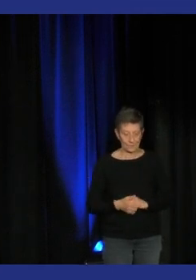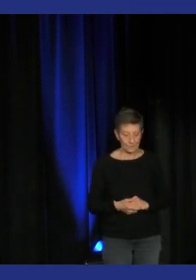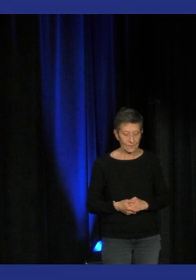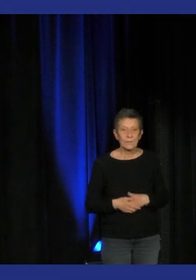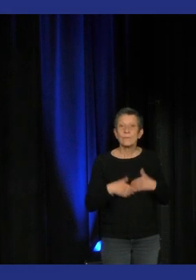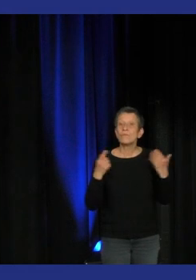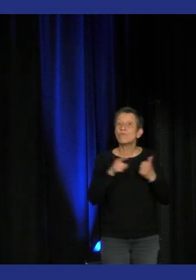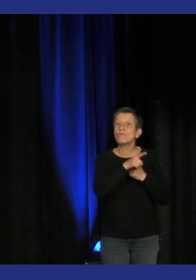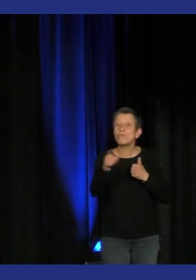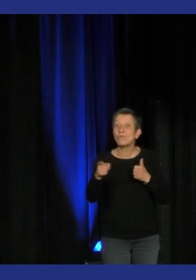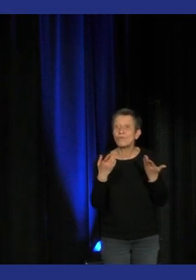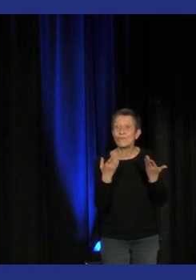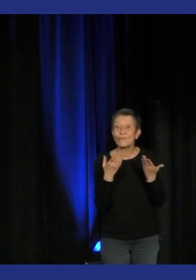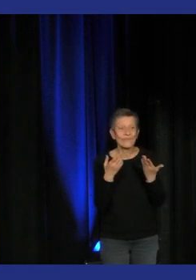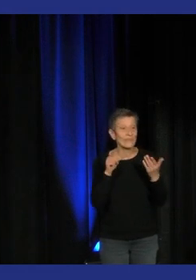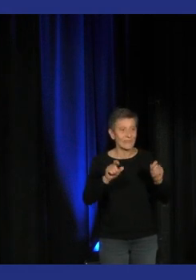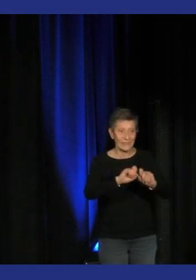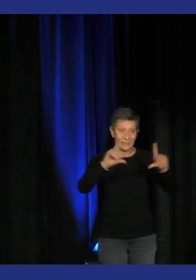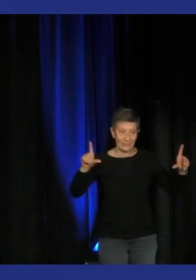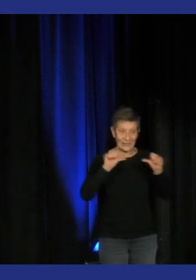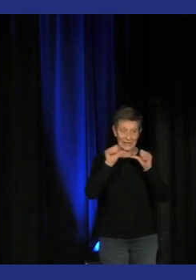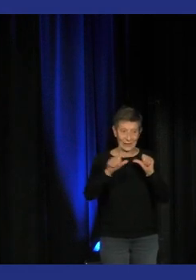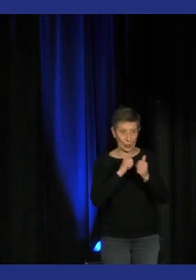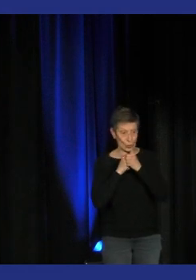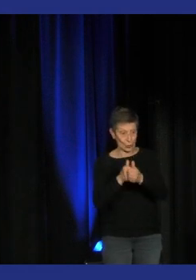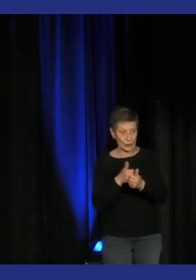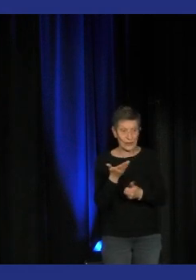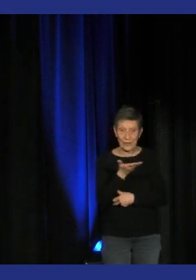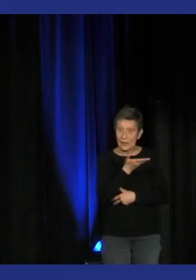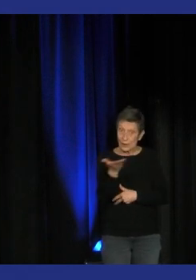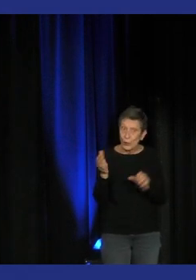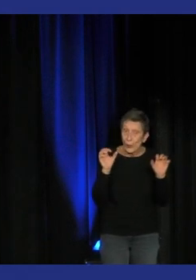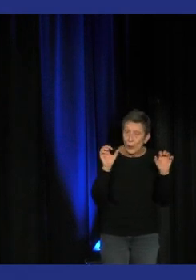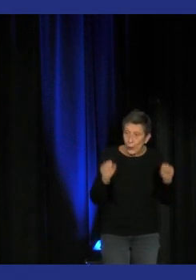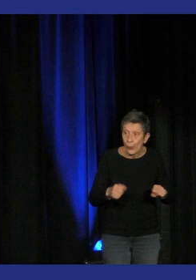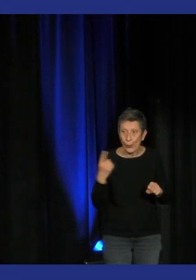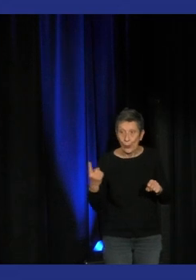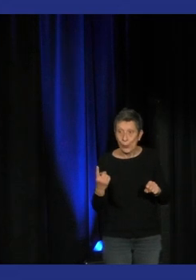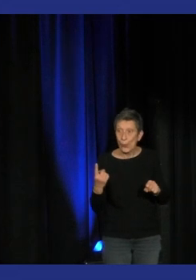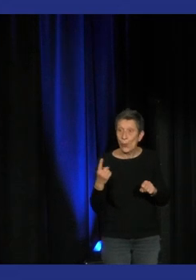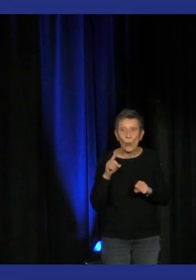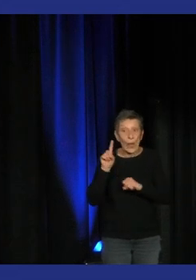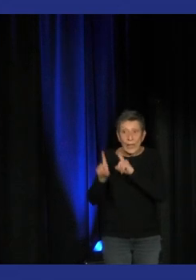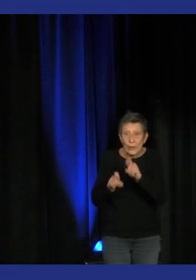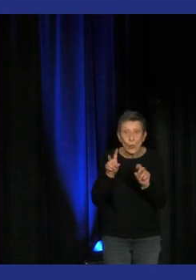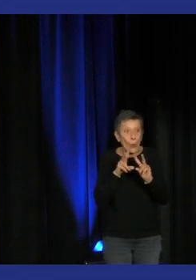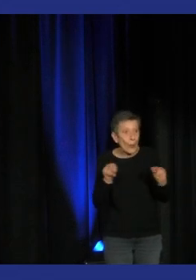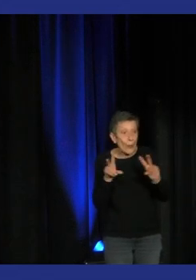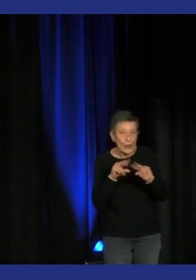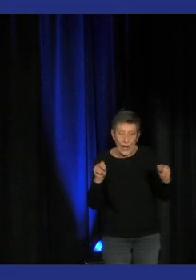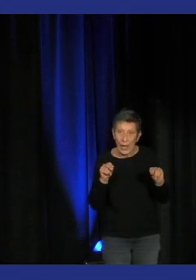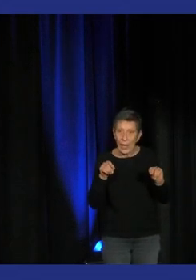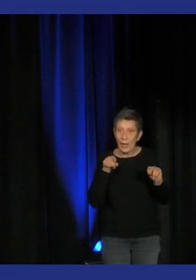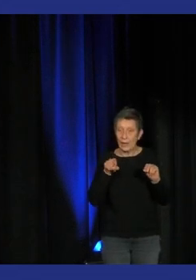Pour ceux qui nous suivent en direct derrière leur écran, vous aurez la possibilité de poser vos questions et vos commentaires sur la page